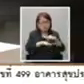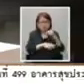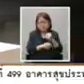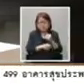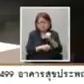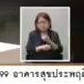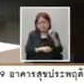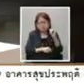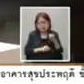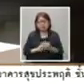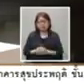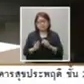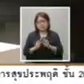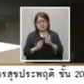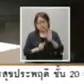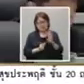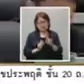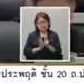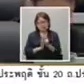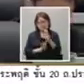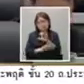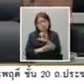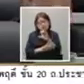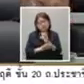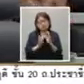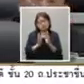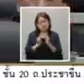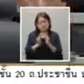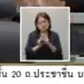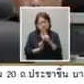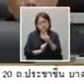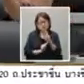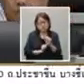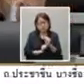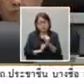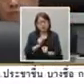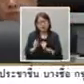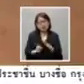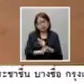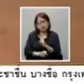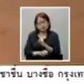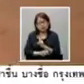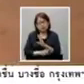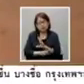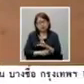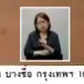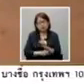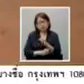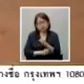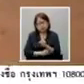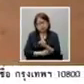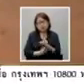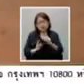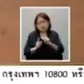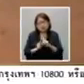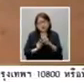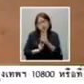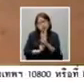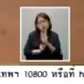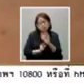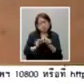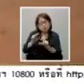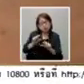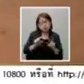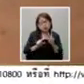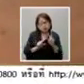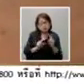ครับข้อบังคับการประชุมสภาผู้แทนราษฎรพ.ศ.2562นี่ข้อ69วรรค2นี่กำหนดห้ามมิ